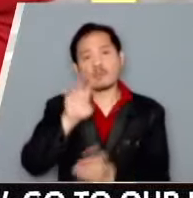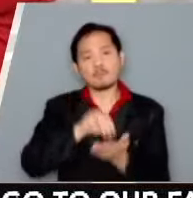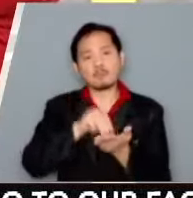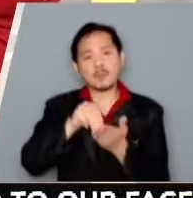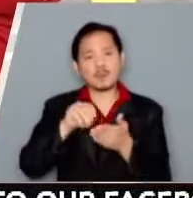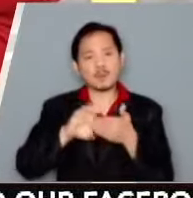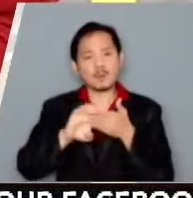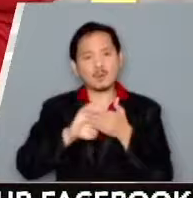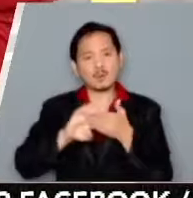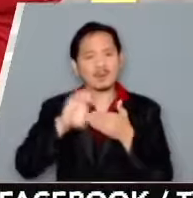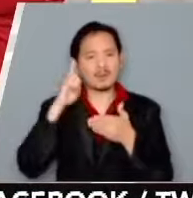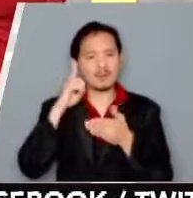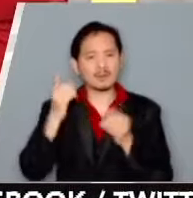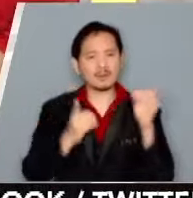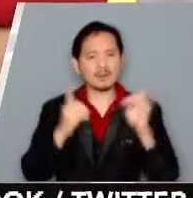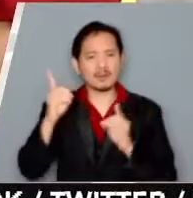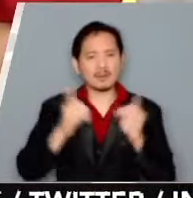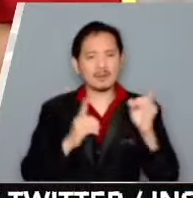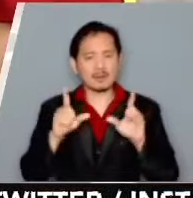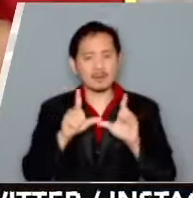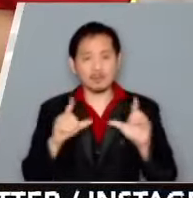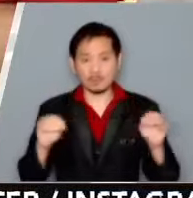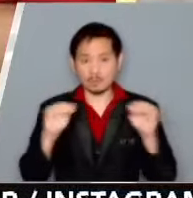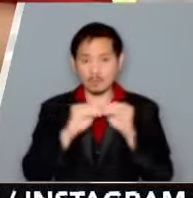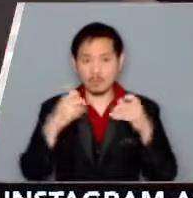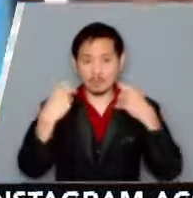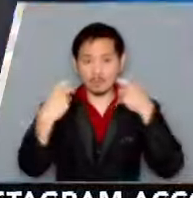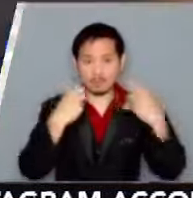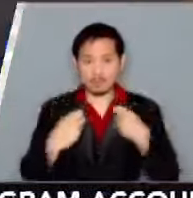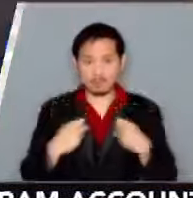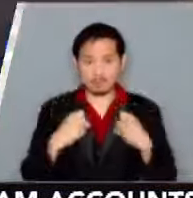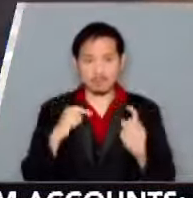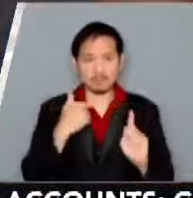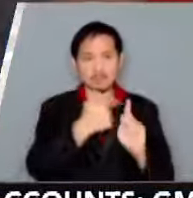paliwanag ng ahensya sa unang balita ni Jamie Santos.